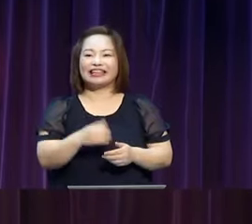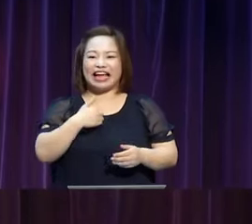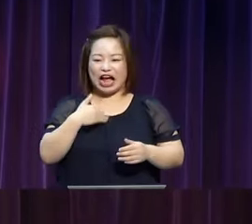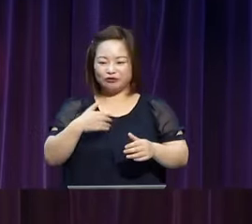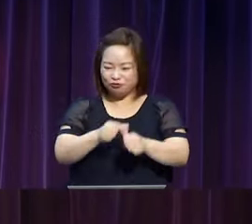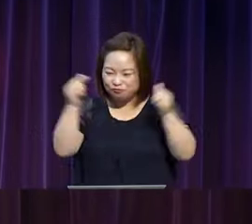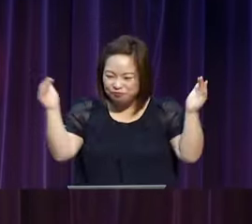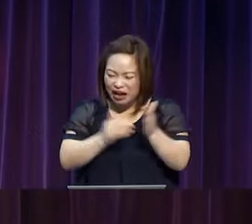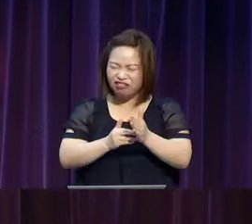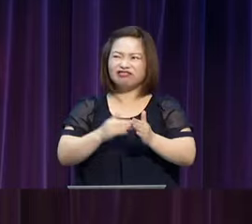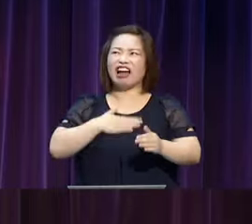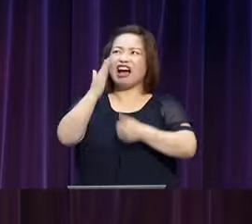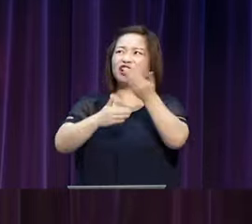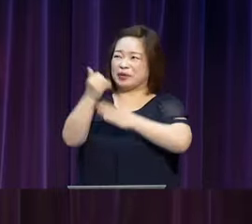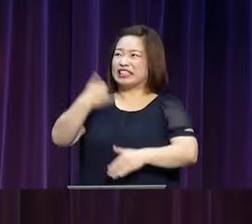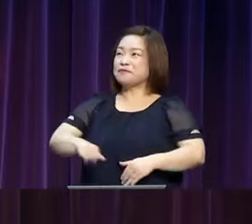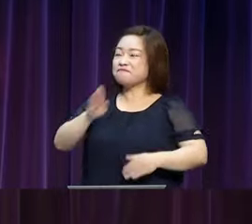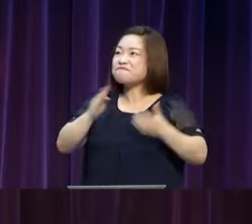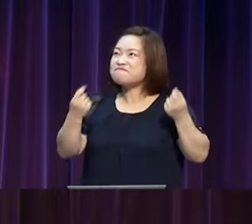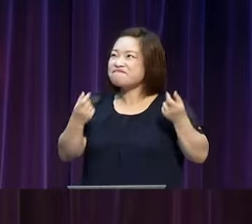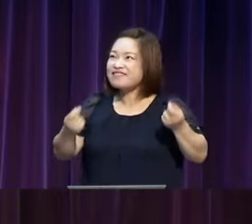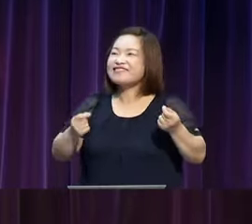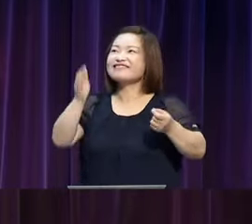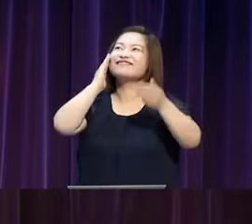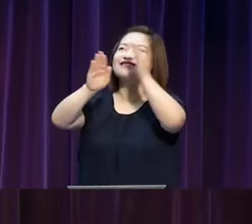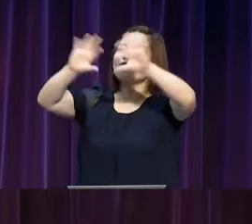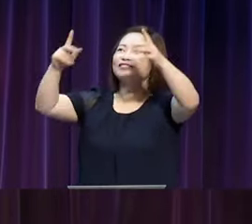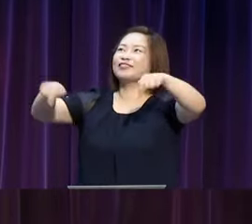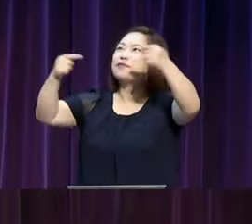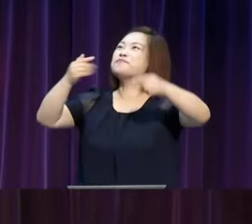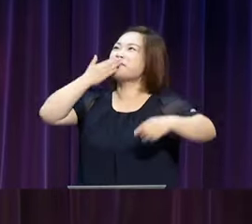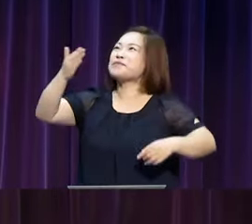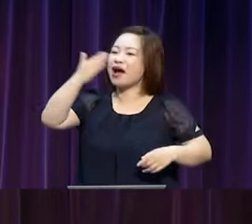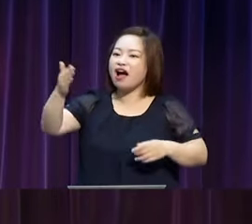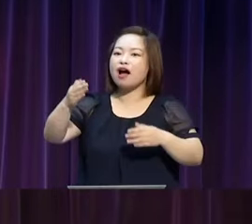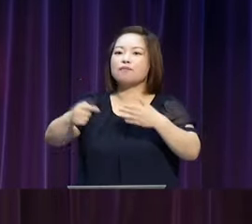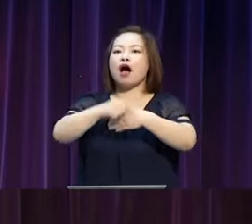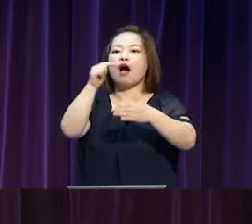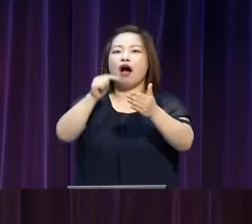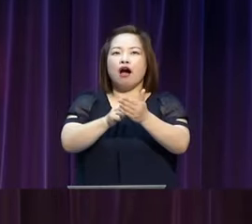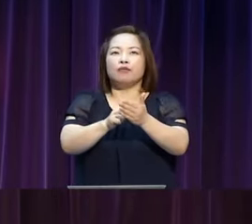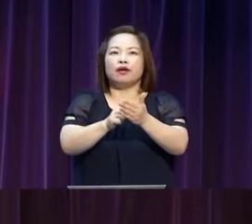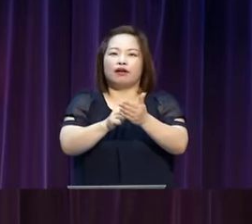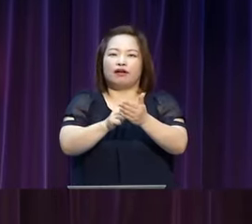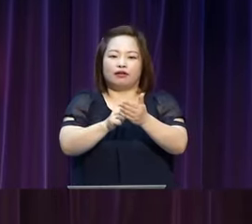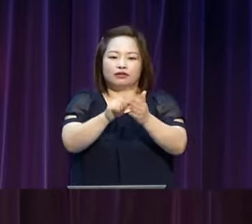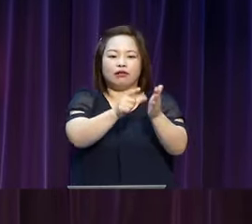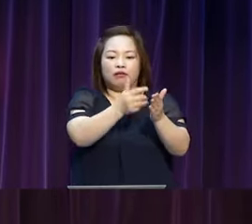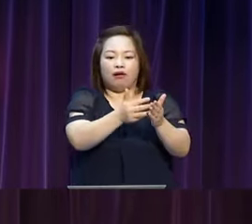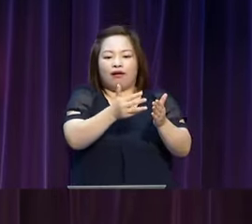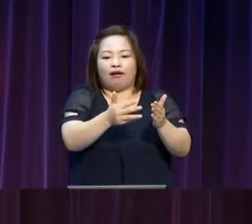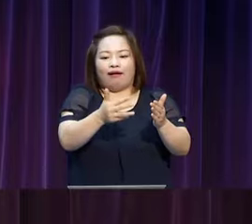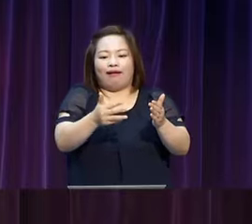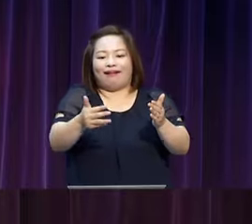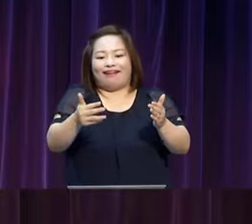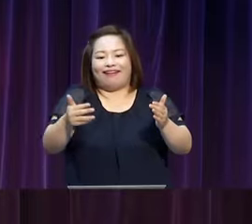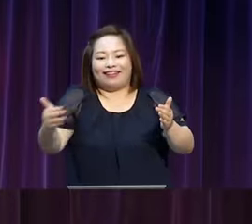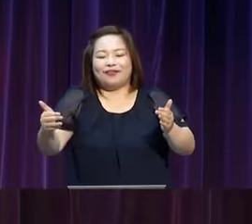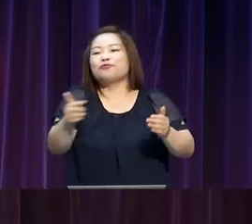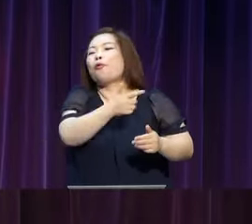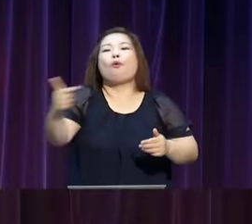하나님의 자녀야. 지금 죽으면 천국 갈 수 있어. 이것이 너무 마음에 크게 자리 잡으니까는요. 제가 직장 다닐